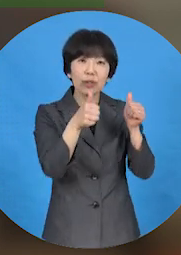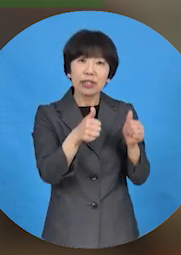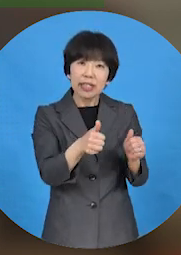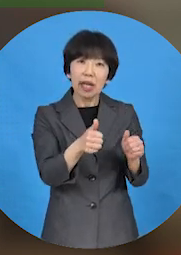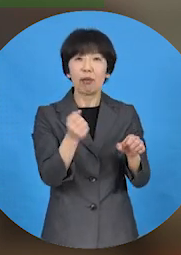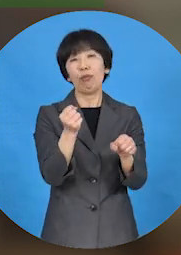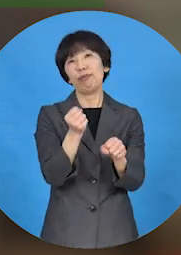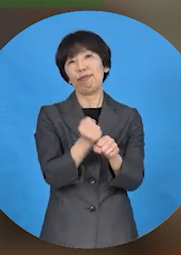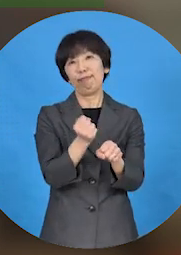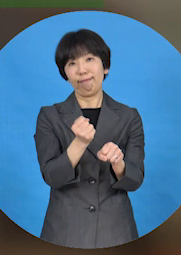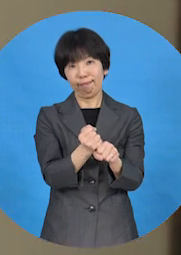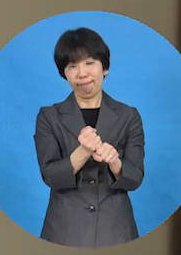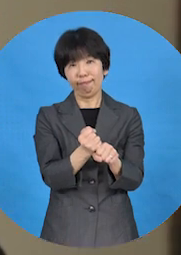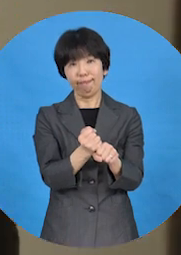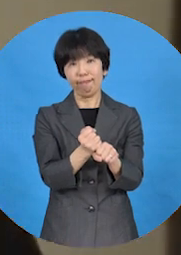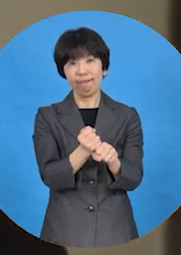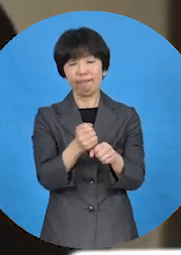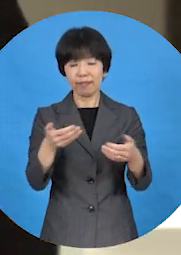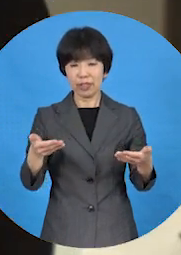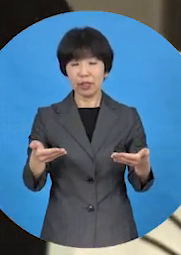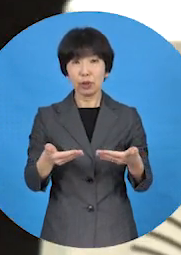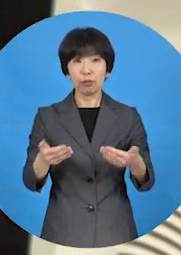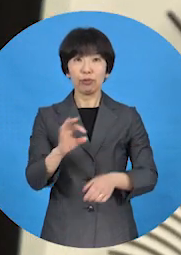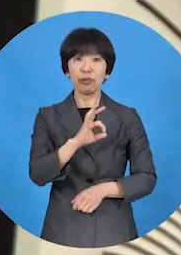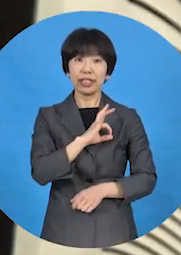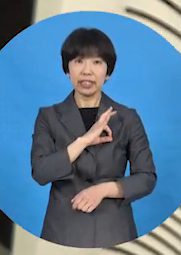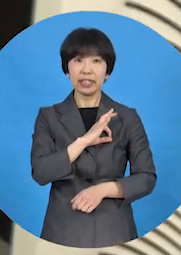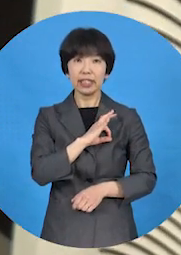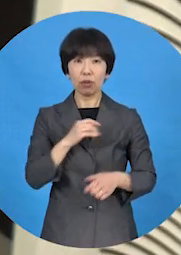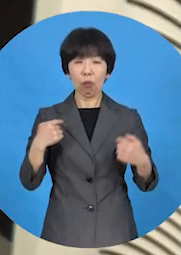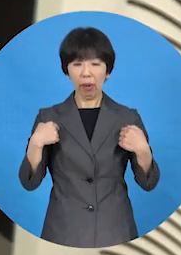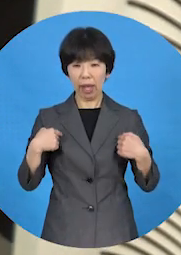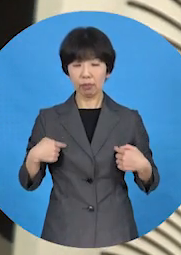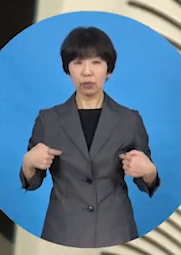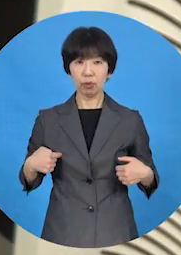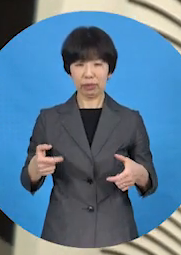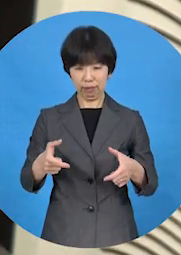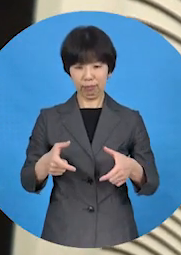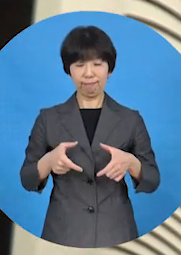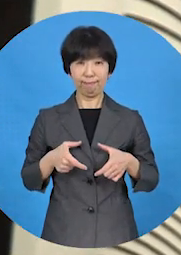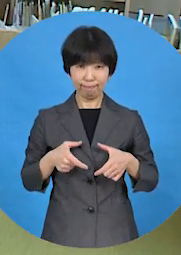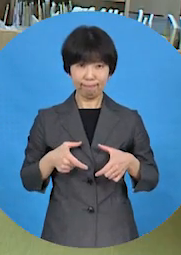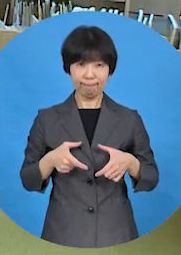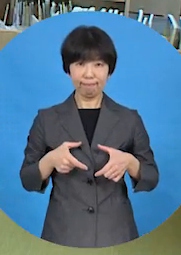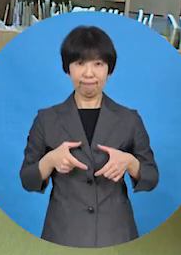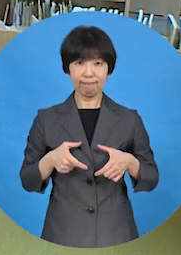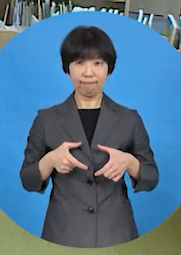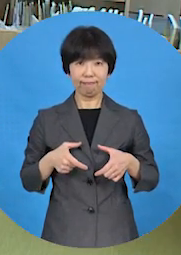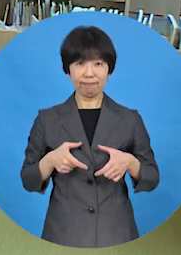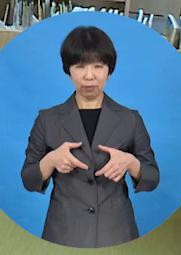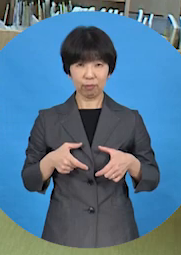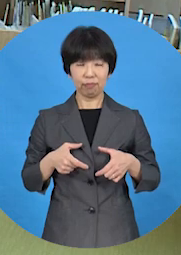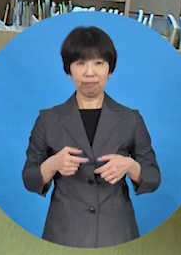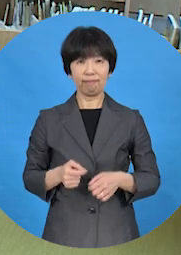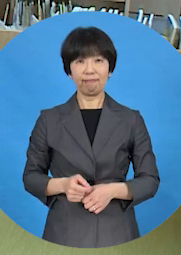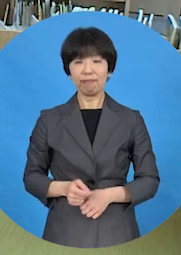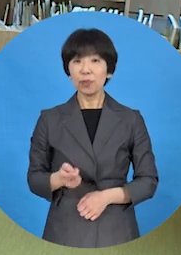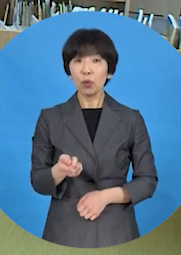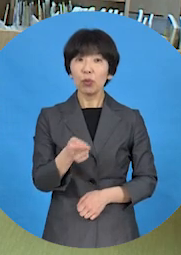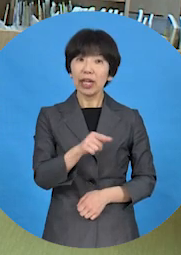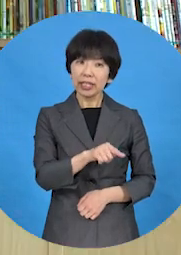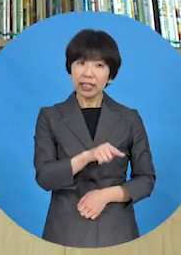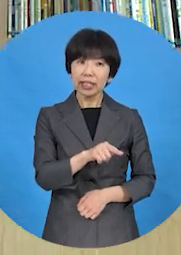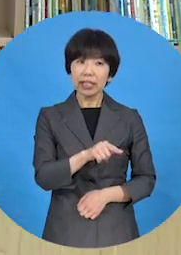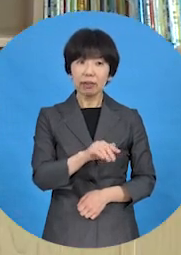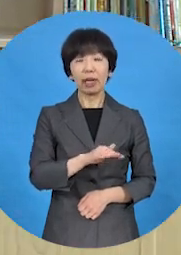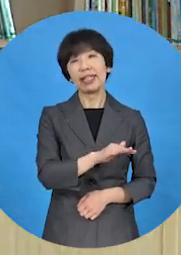駒形克美氏がデザイン、図書館員のエプロンにも採用されています。他にも横に